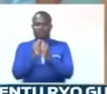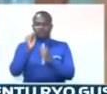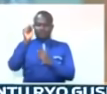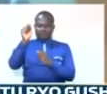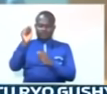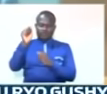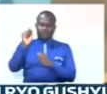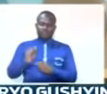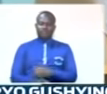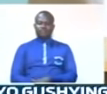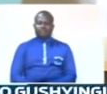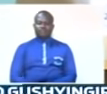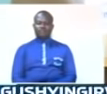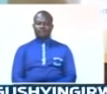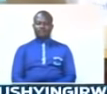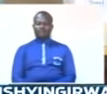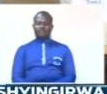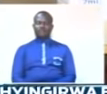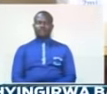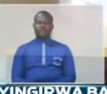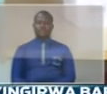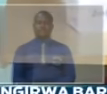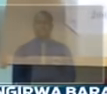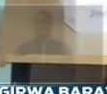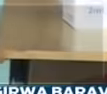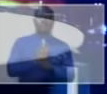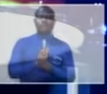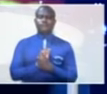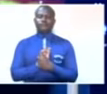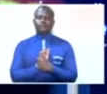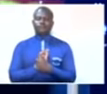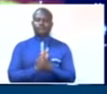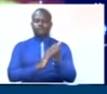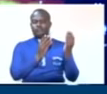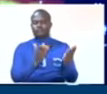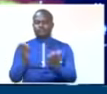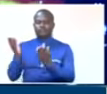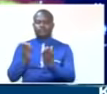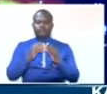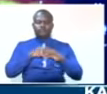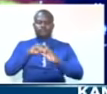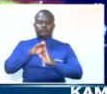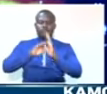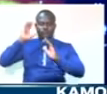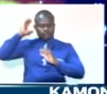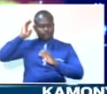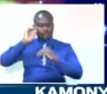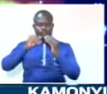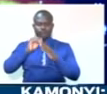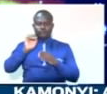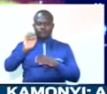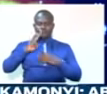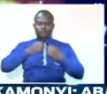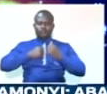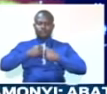1,315,000 Kwizera John Patrick Televiziyo Rwanda I Kigali Ikaze nanone muri gahunda ya makuru kuri